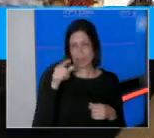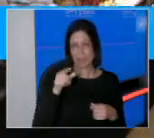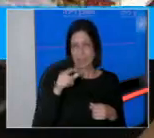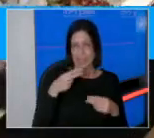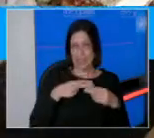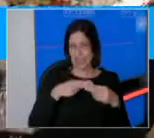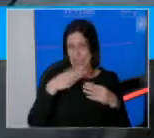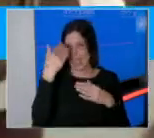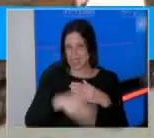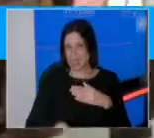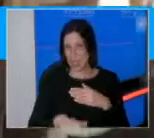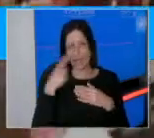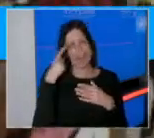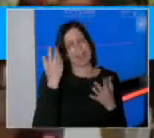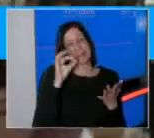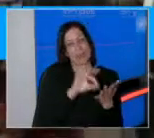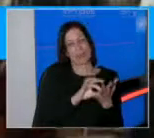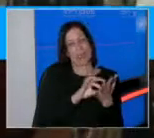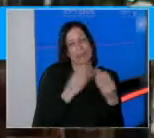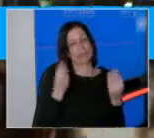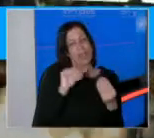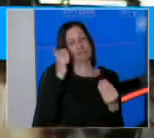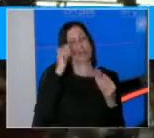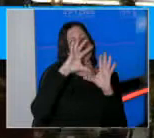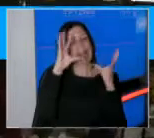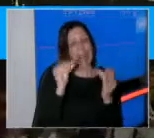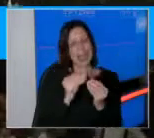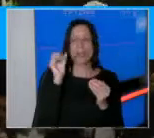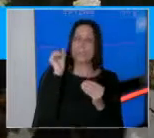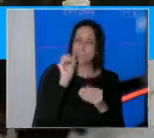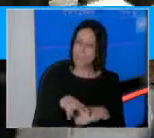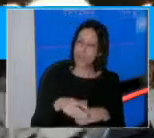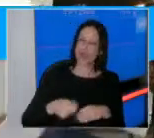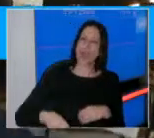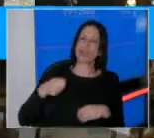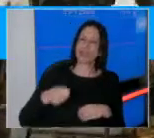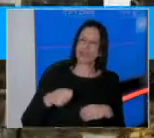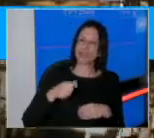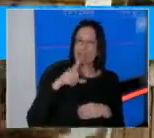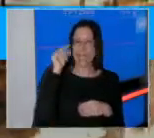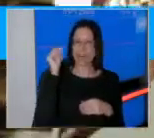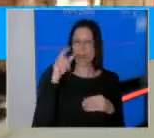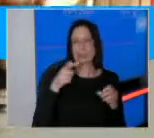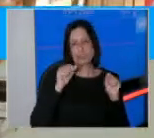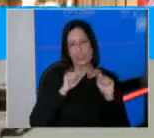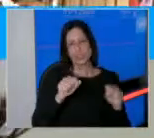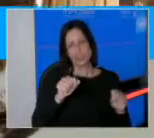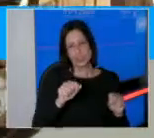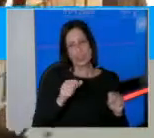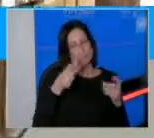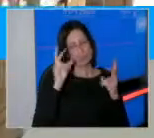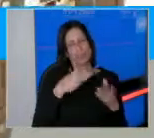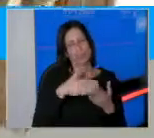לקראת הסוף, אני אפילו לא יודעת להגיד נקודה, אבל קודם כל, באופן כללי, בואו לשוק הקרמל. לגמרי. הסופרים...